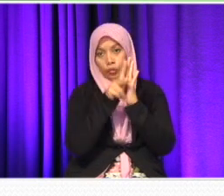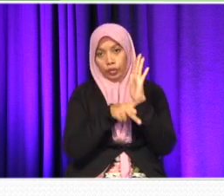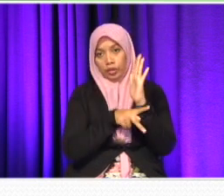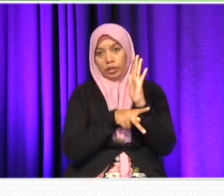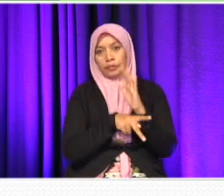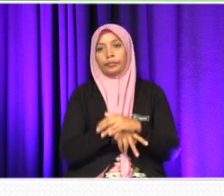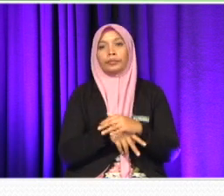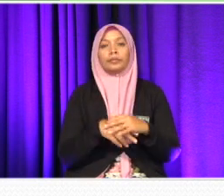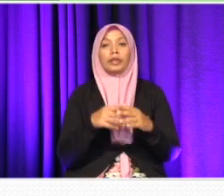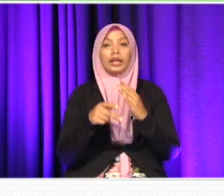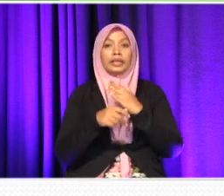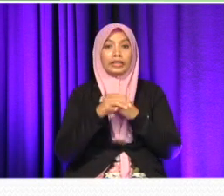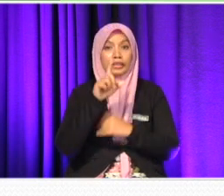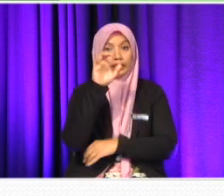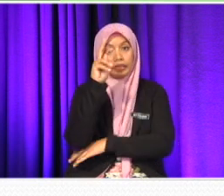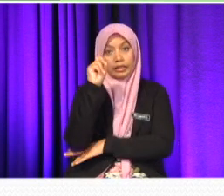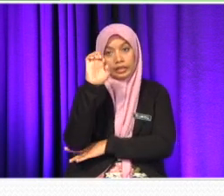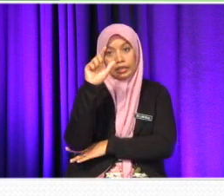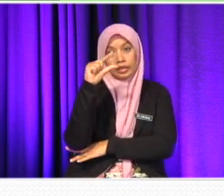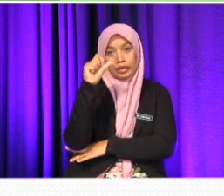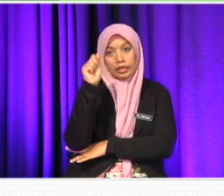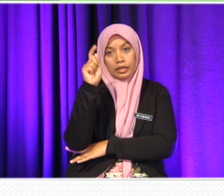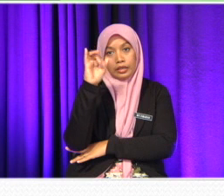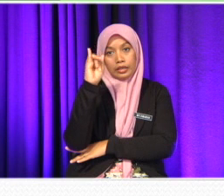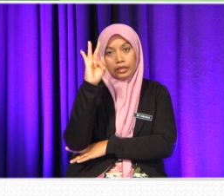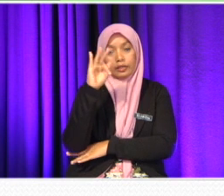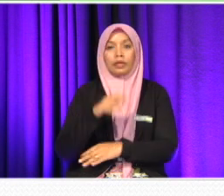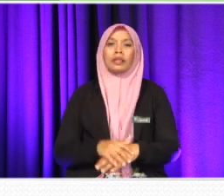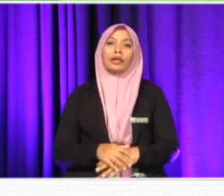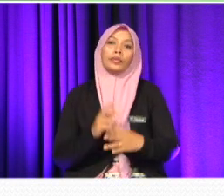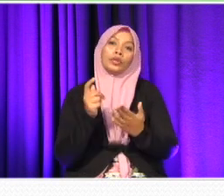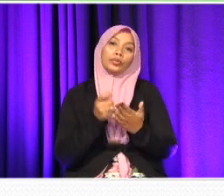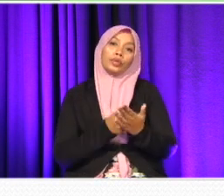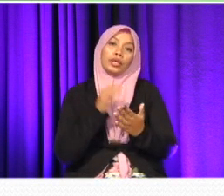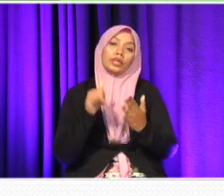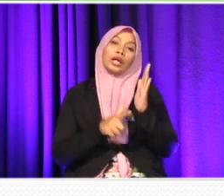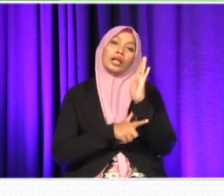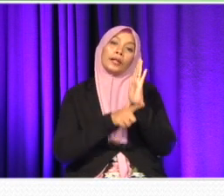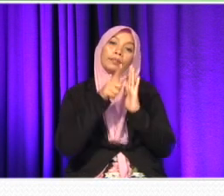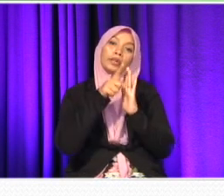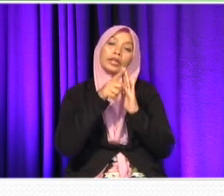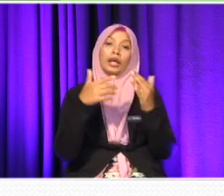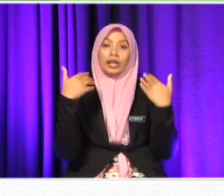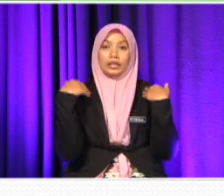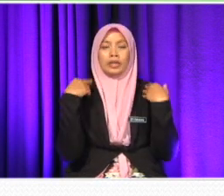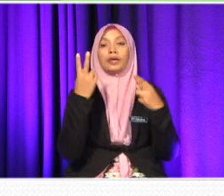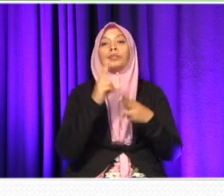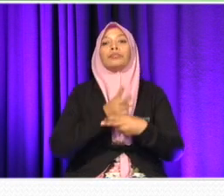adanya jualan tunai yang lebih dia akan membantu ataupun adanya pinjaman